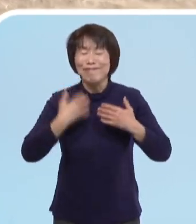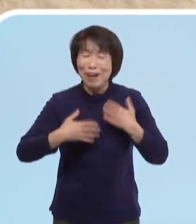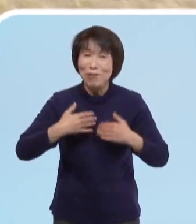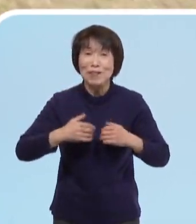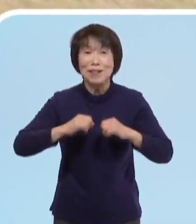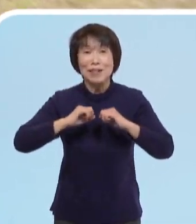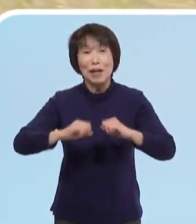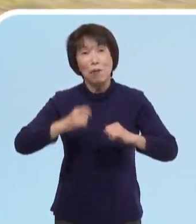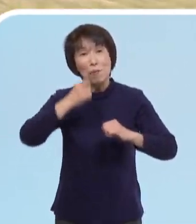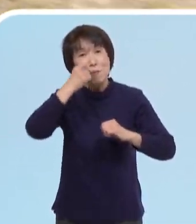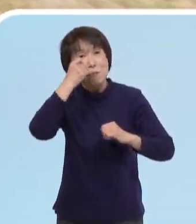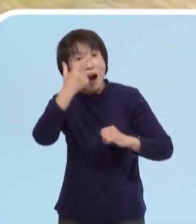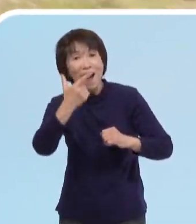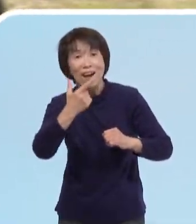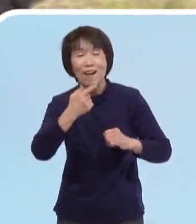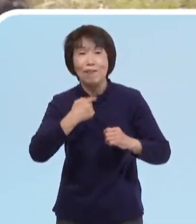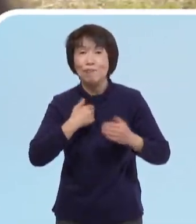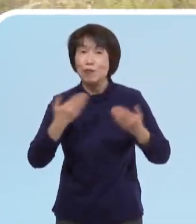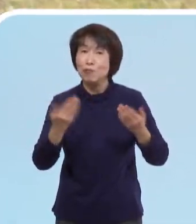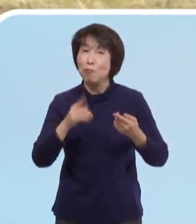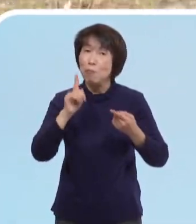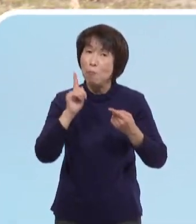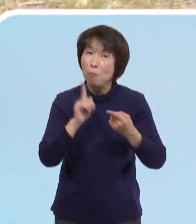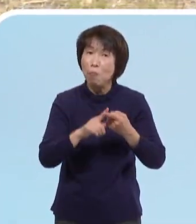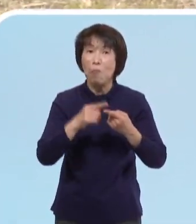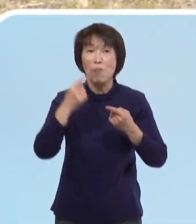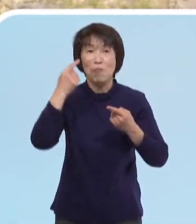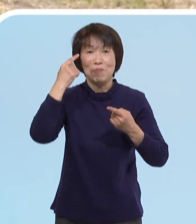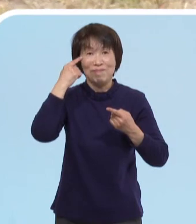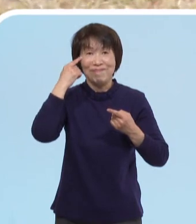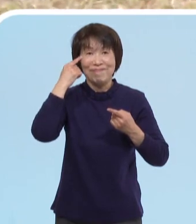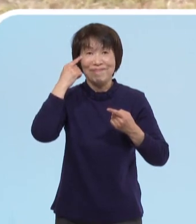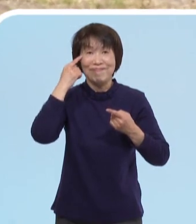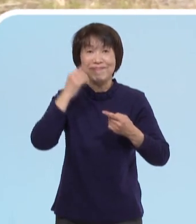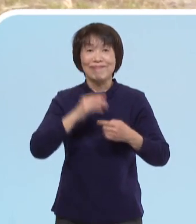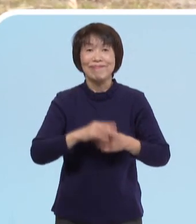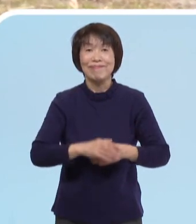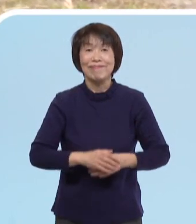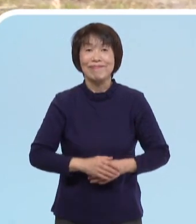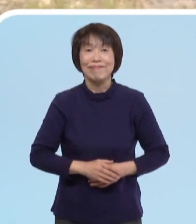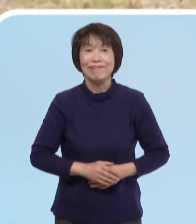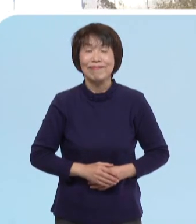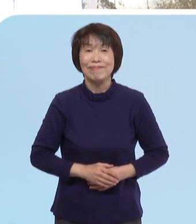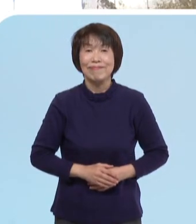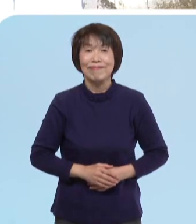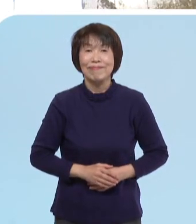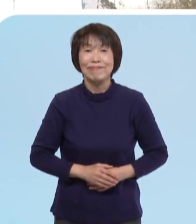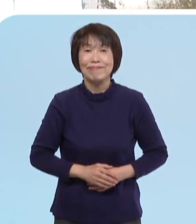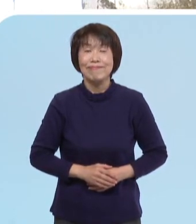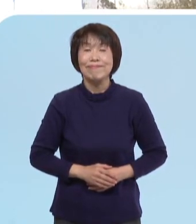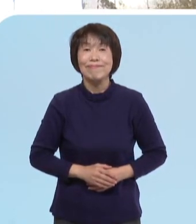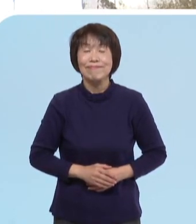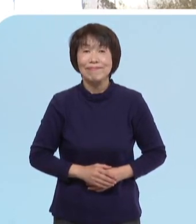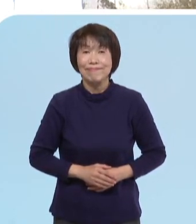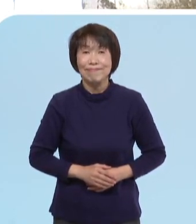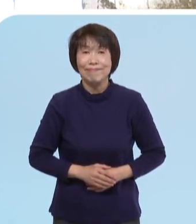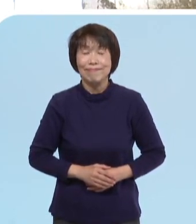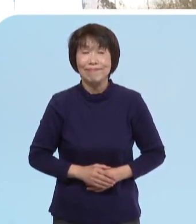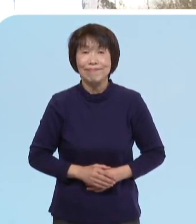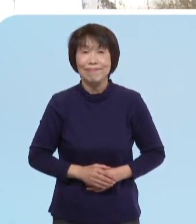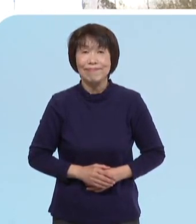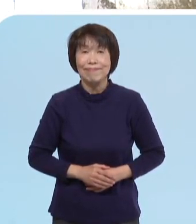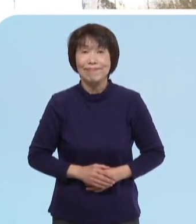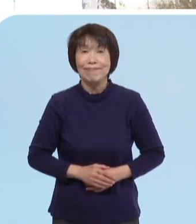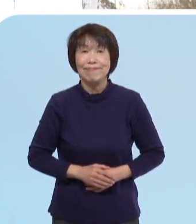、きっと向いてるのかなとは自分の中で思ってます。 お邪魔します。わ、失礼します